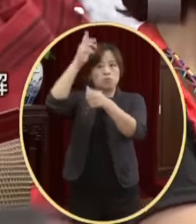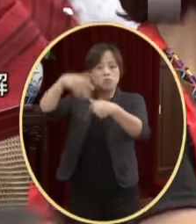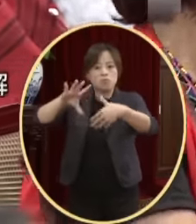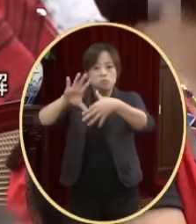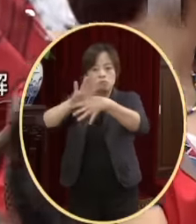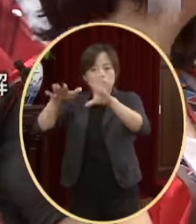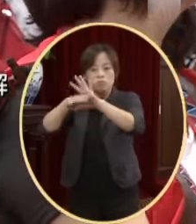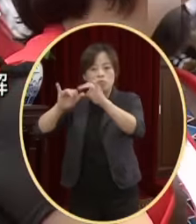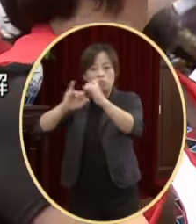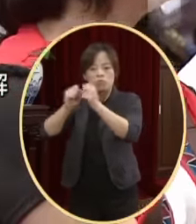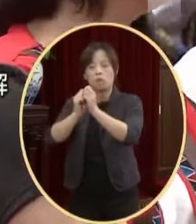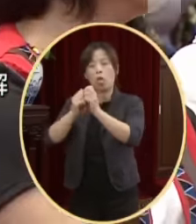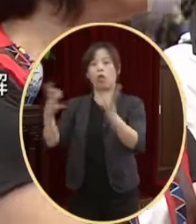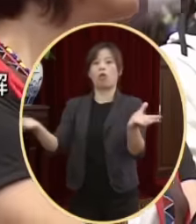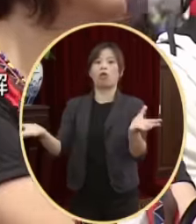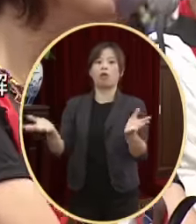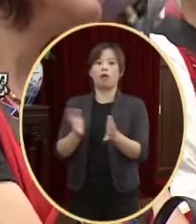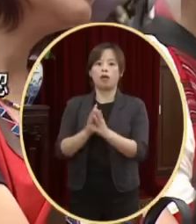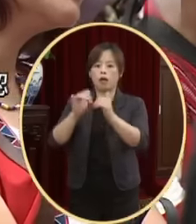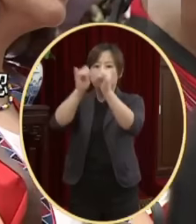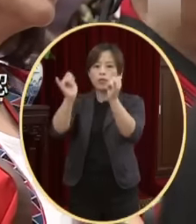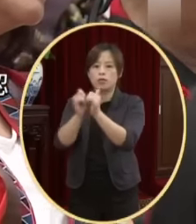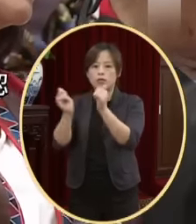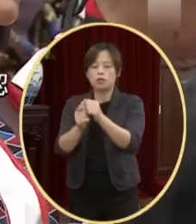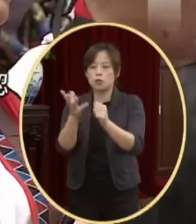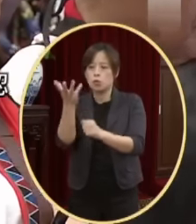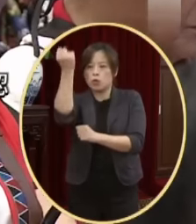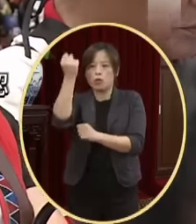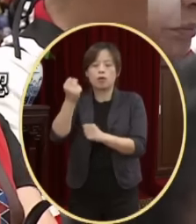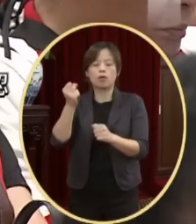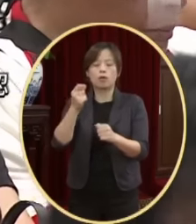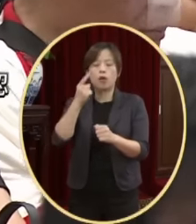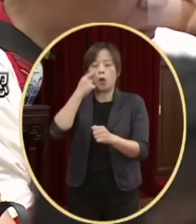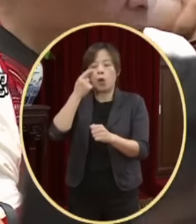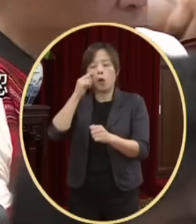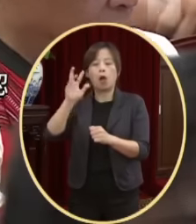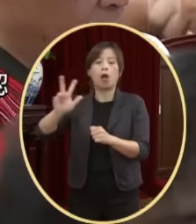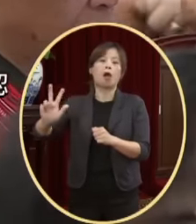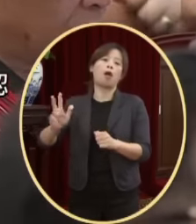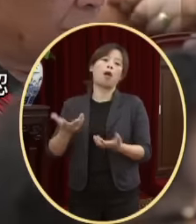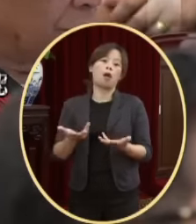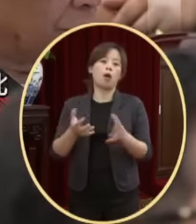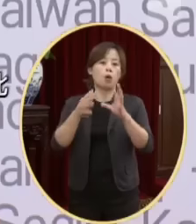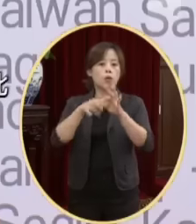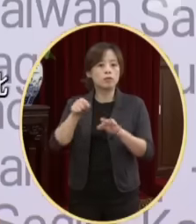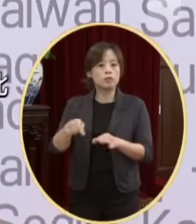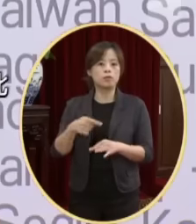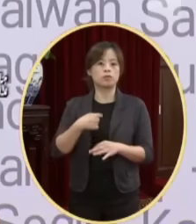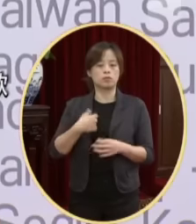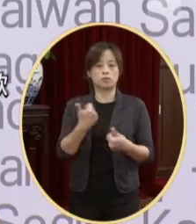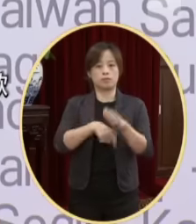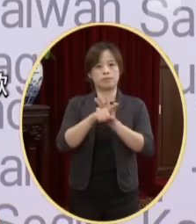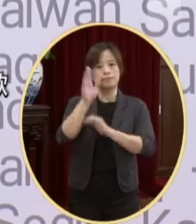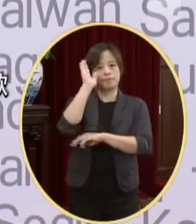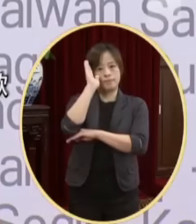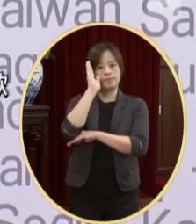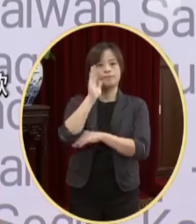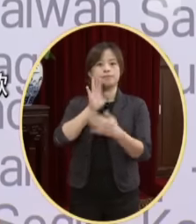会组织的瓦解，民族集体权利也不被承认。为此我要代表政